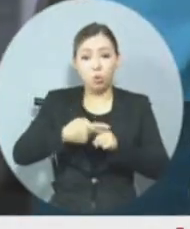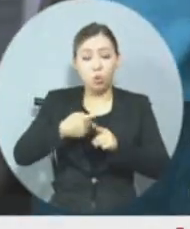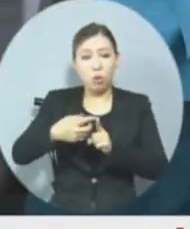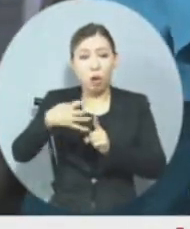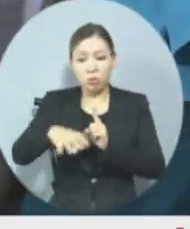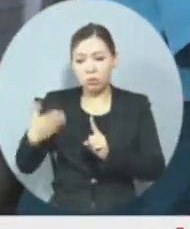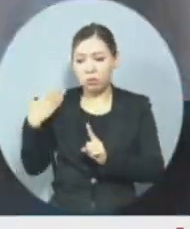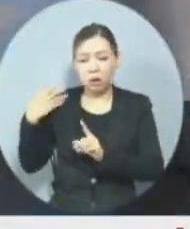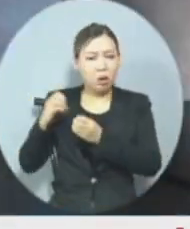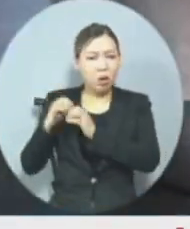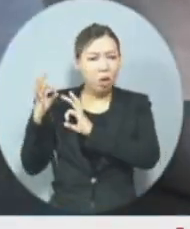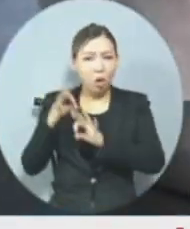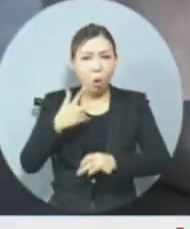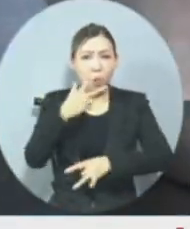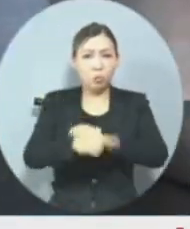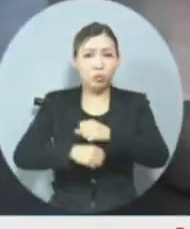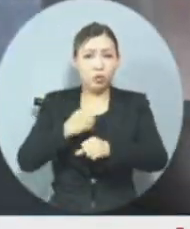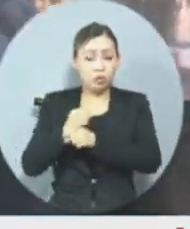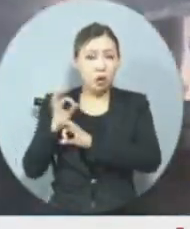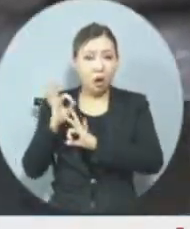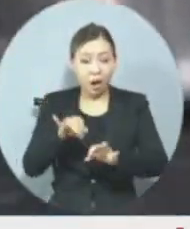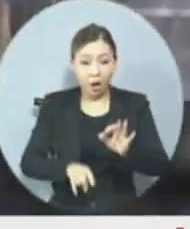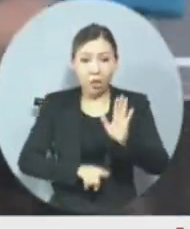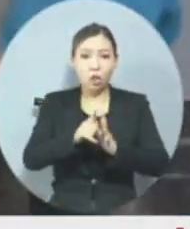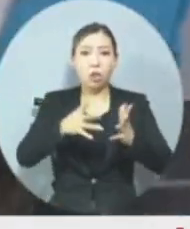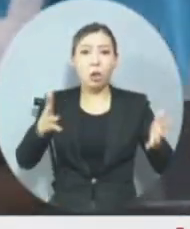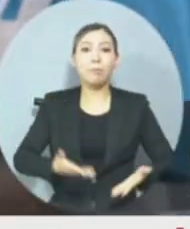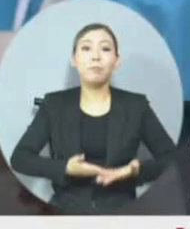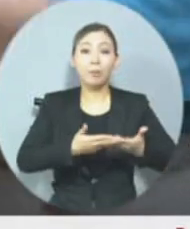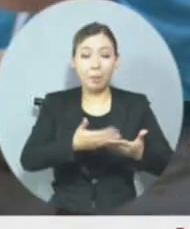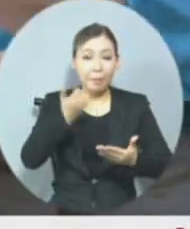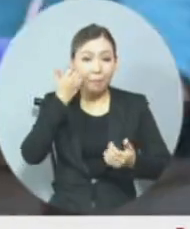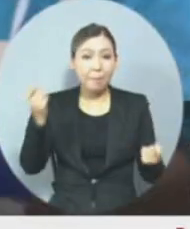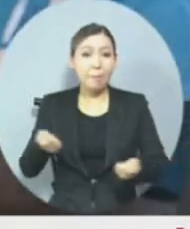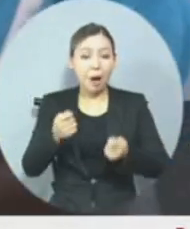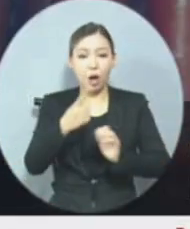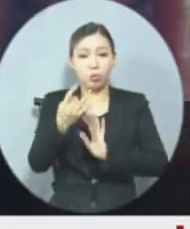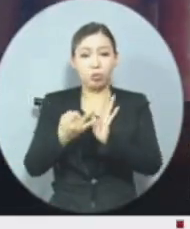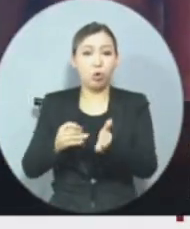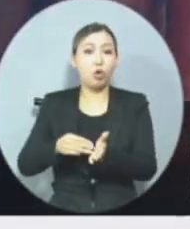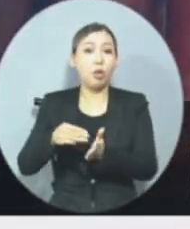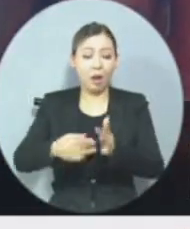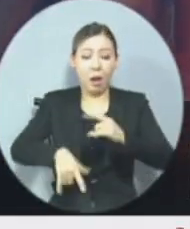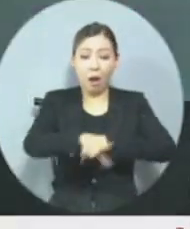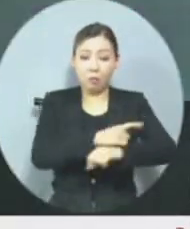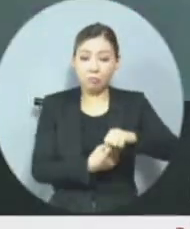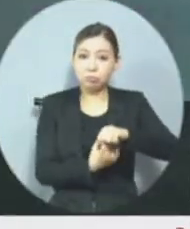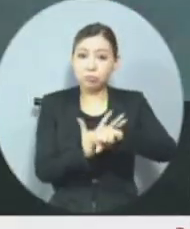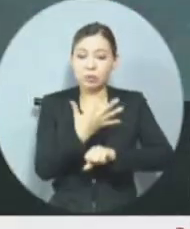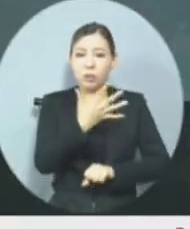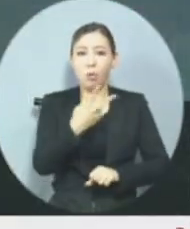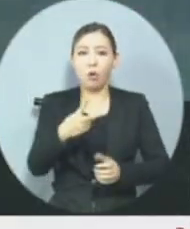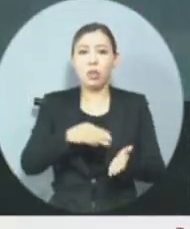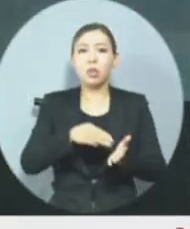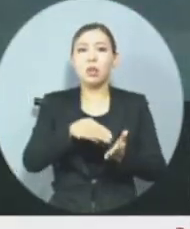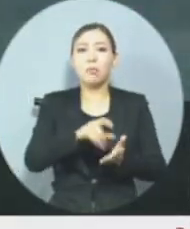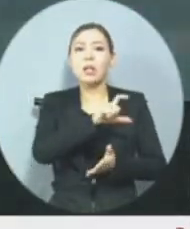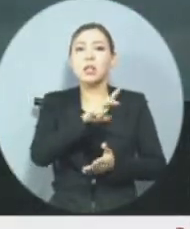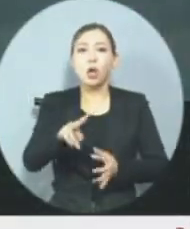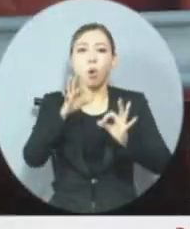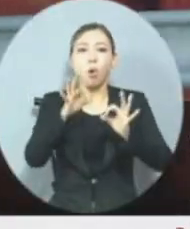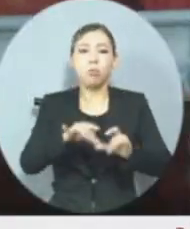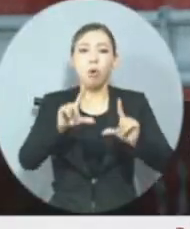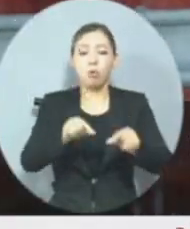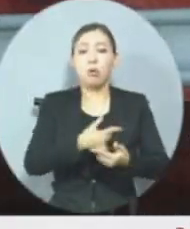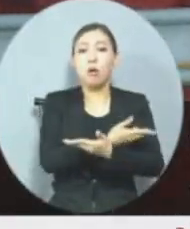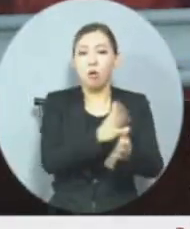жил хийгдээгүй дэмжлэг юм а. Мөн мал аж ахуйн салбарт 17 тэрбум, газар тариалангийн салбарт 52 тэрбум төгрөгийн зээлийн хүүгийн хөнгөлт үзүүлнэ.